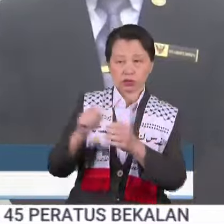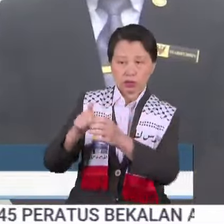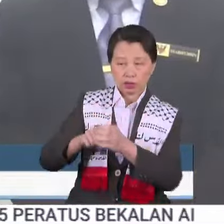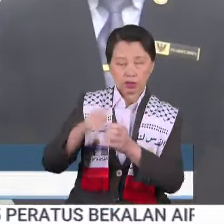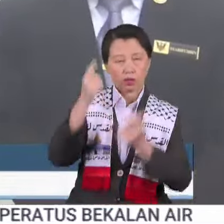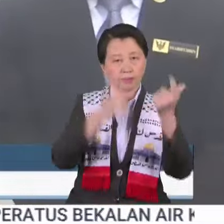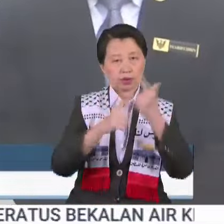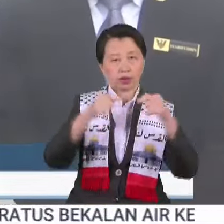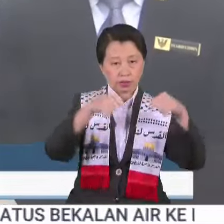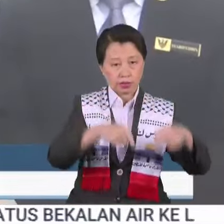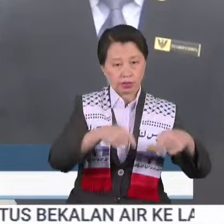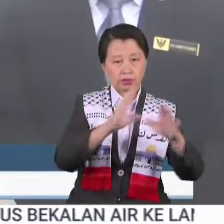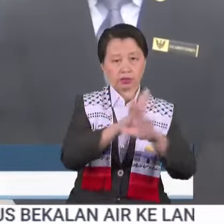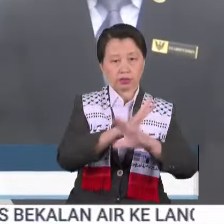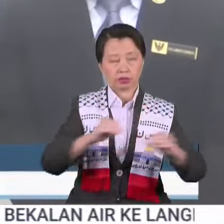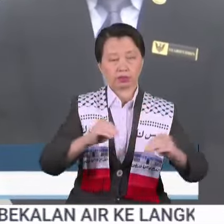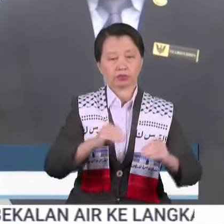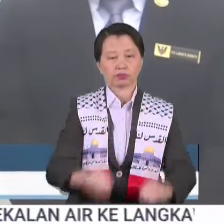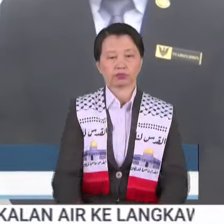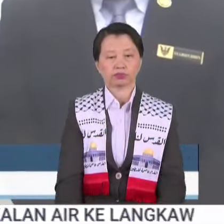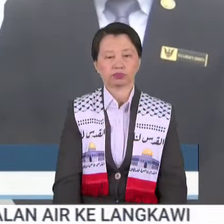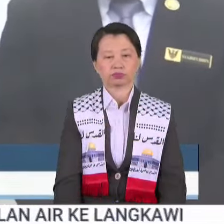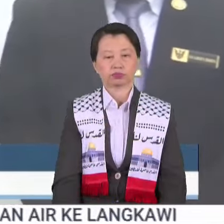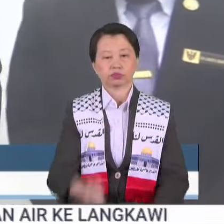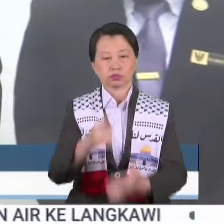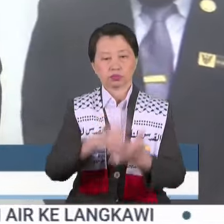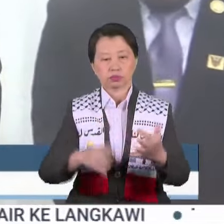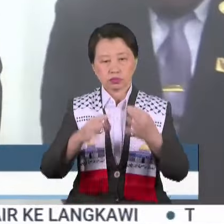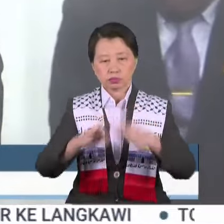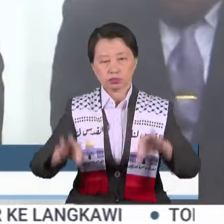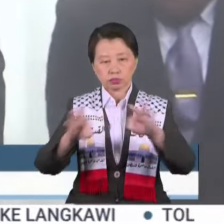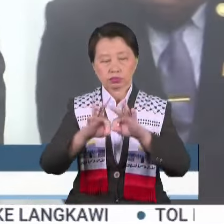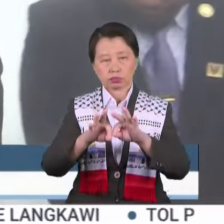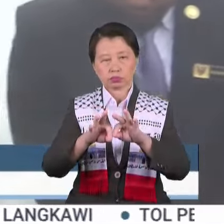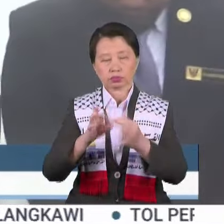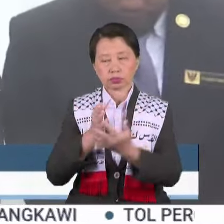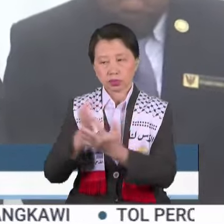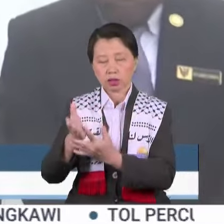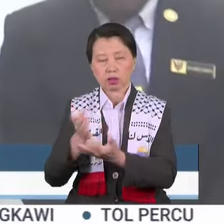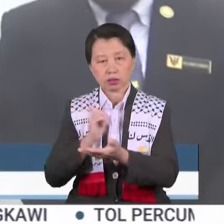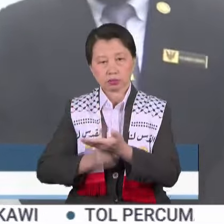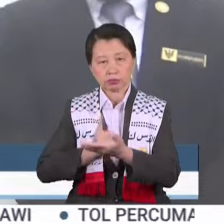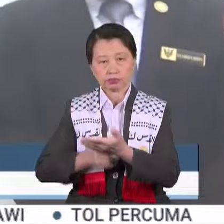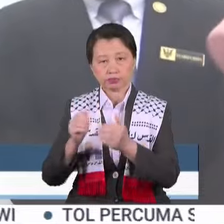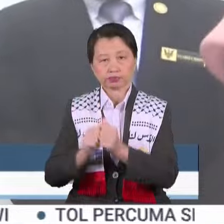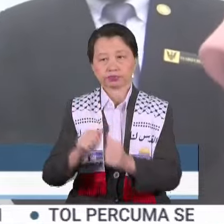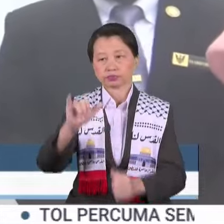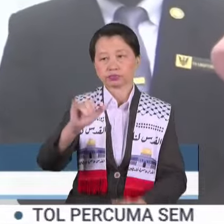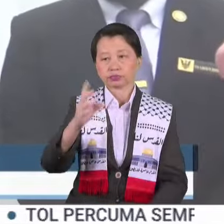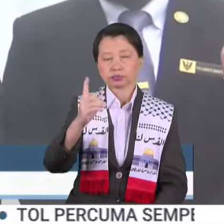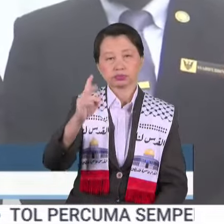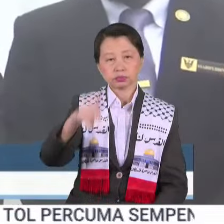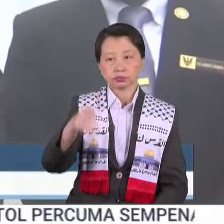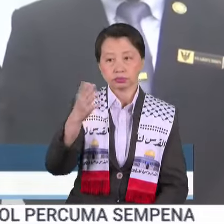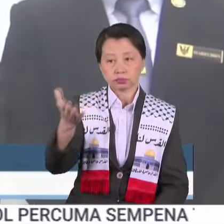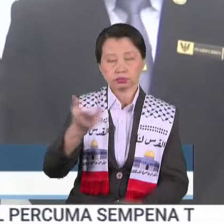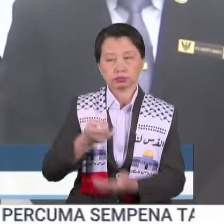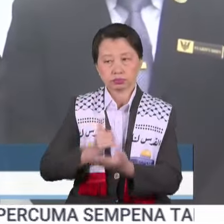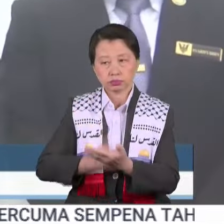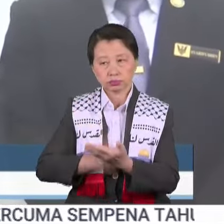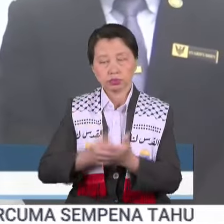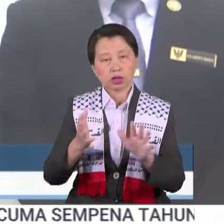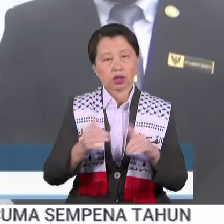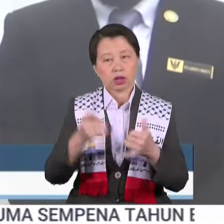pelancongan di Sarawak. Nah, apa juga yang penting yang melalui perbincangan dengan Tuan Termetun ialah bagaimana